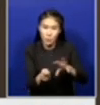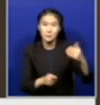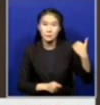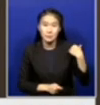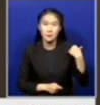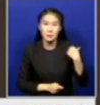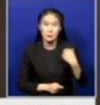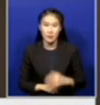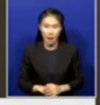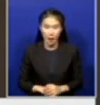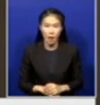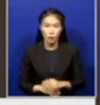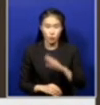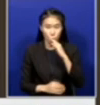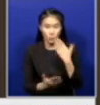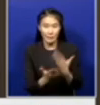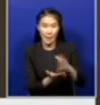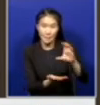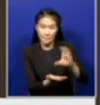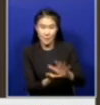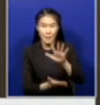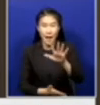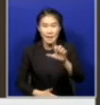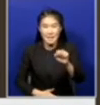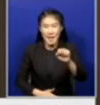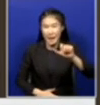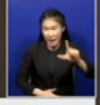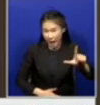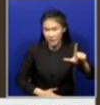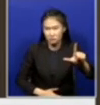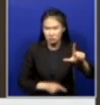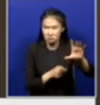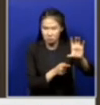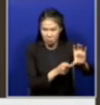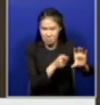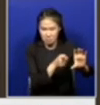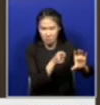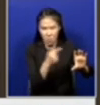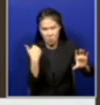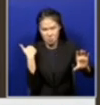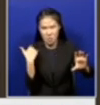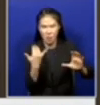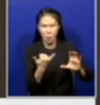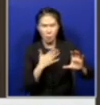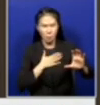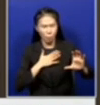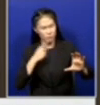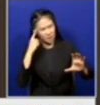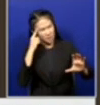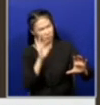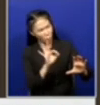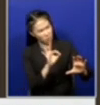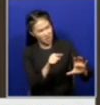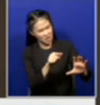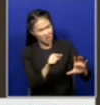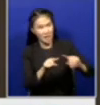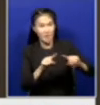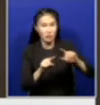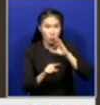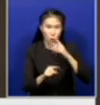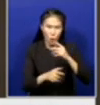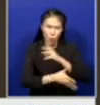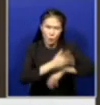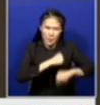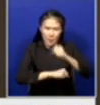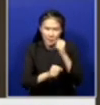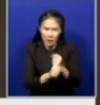ฐได้ตั้งไว้ 500,000 ล้านนะในแง่ของผมเห็นด้วยแต่เมื่อลงไปสู่ในการปฏิบัติต